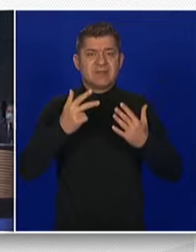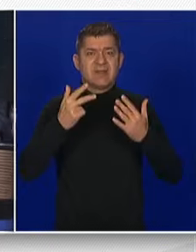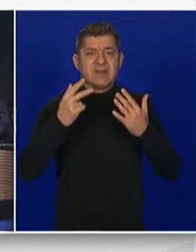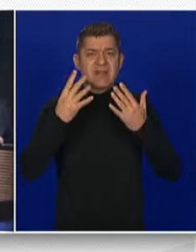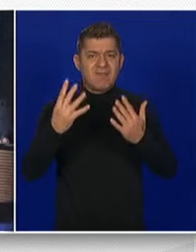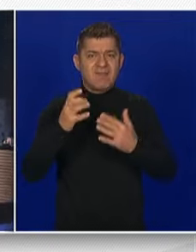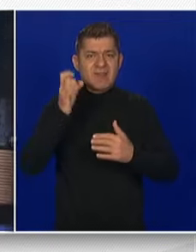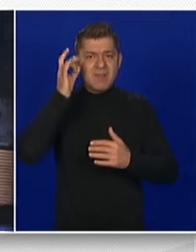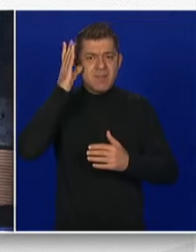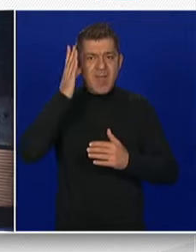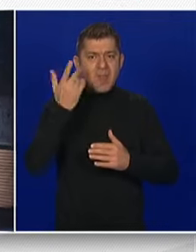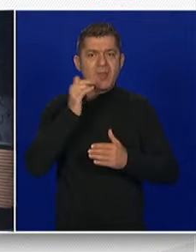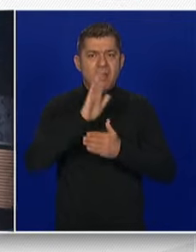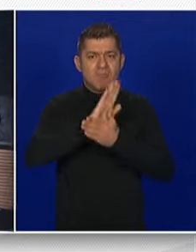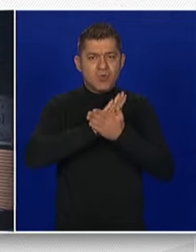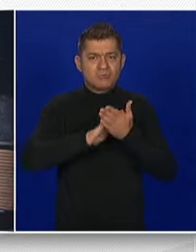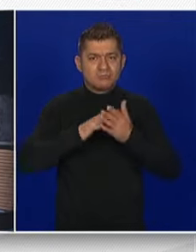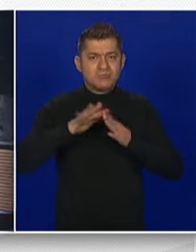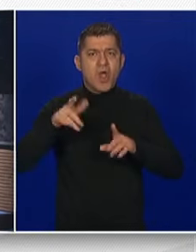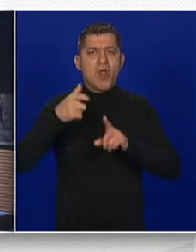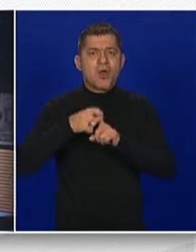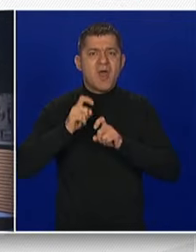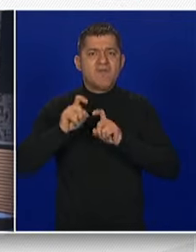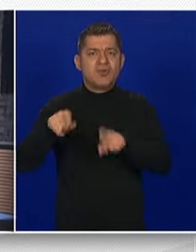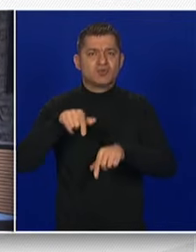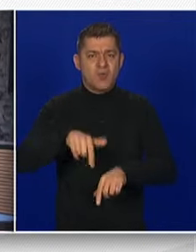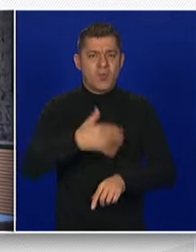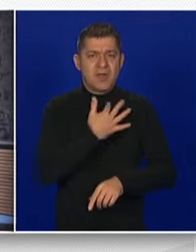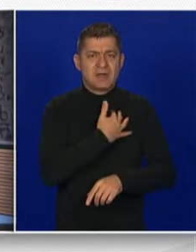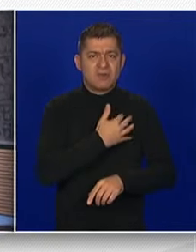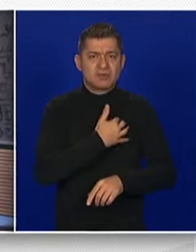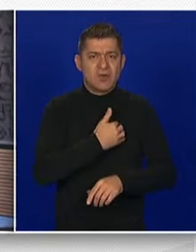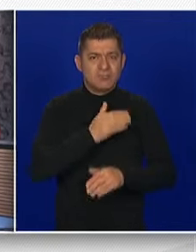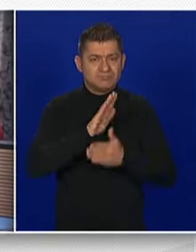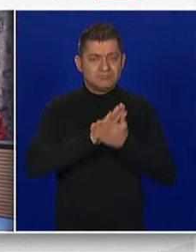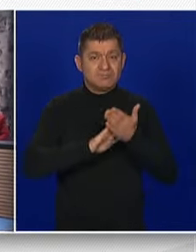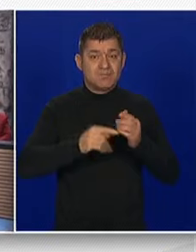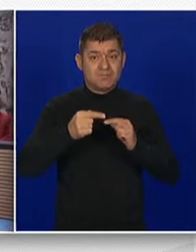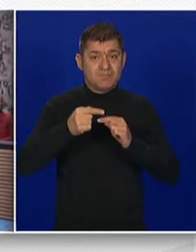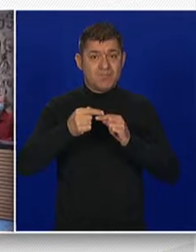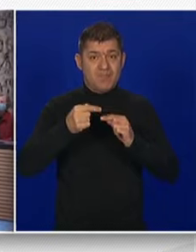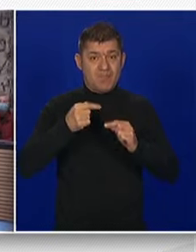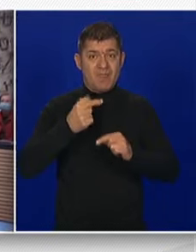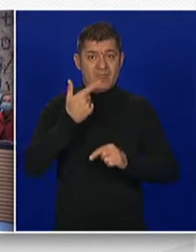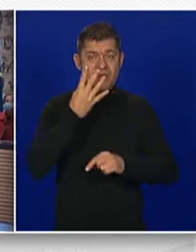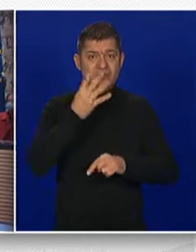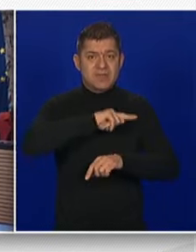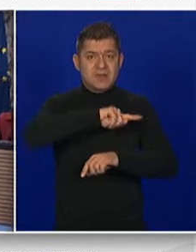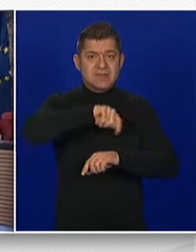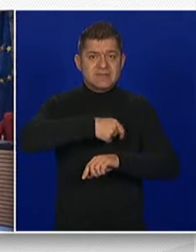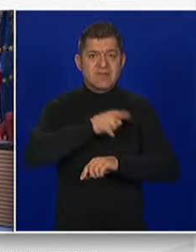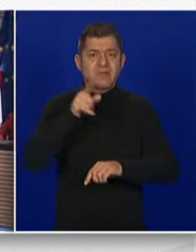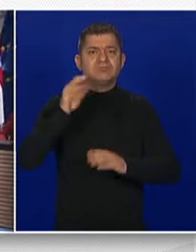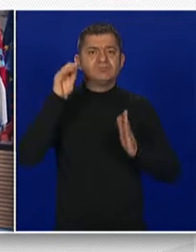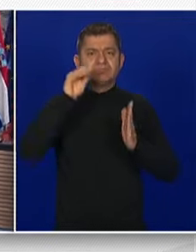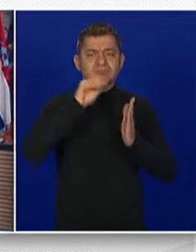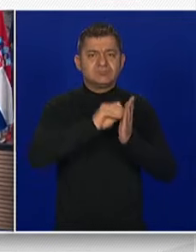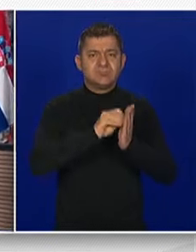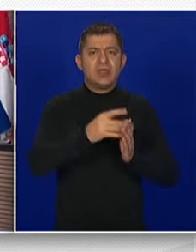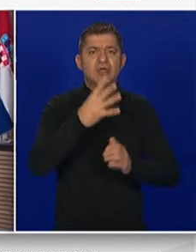289. dan od pojave koronavirusa u Hrvatskoj i u protekla 24 sata zabilježeno je